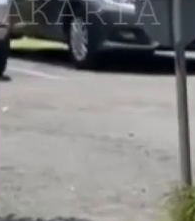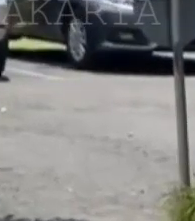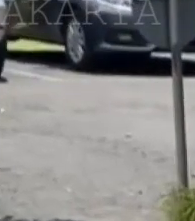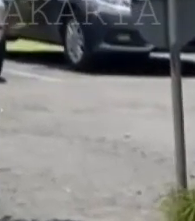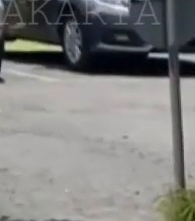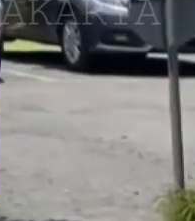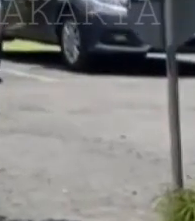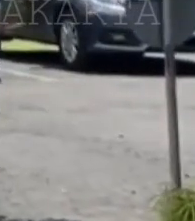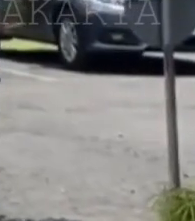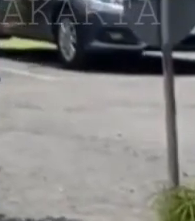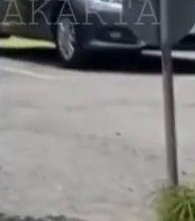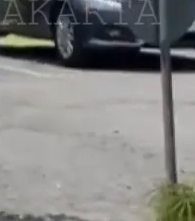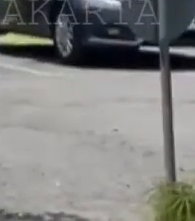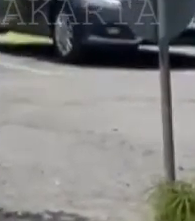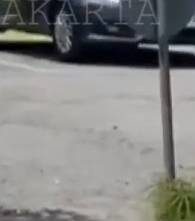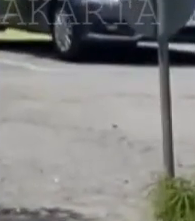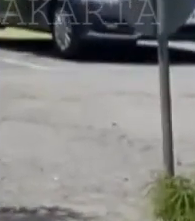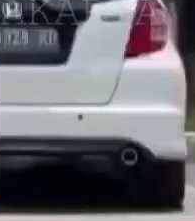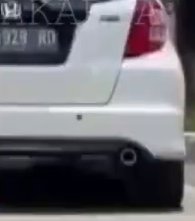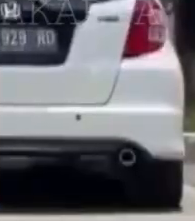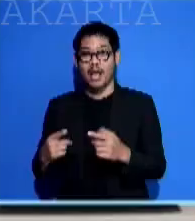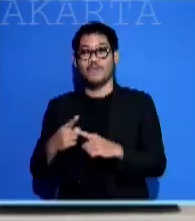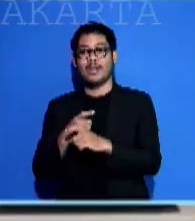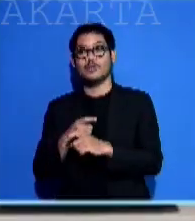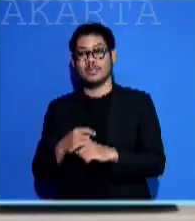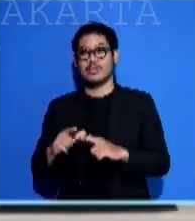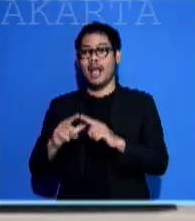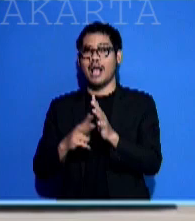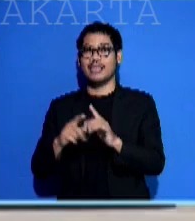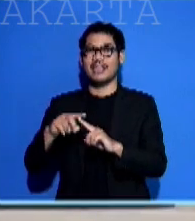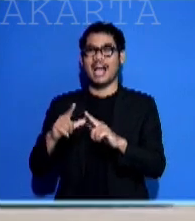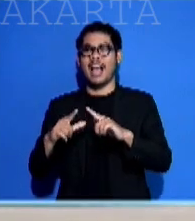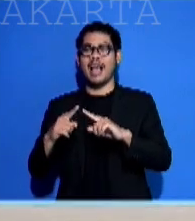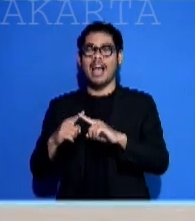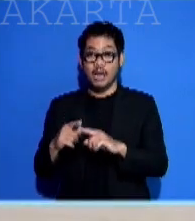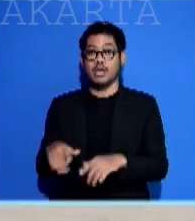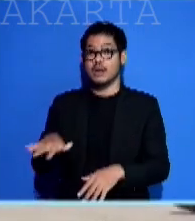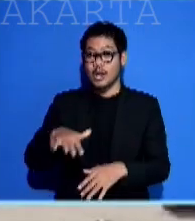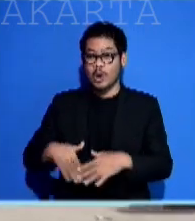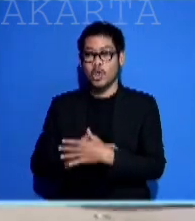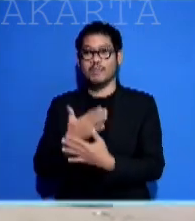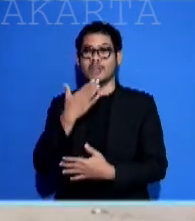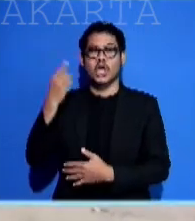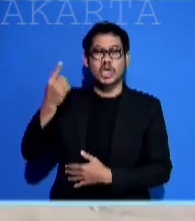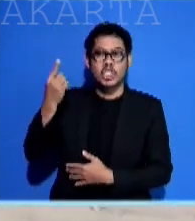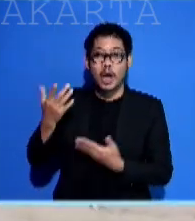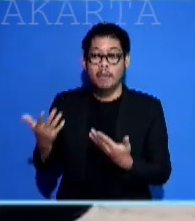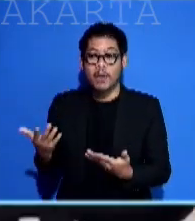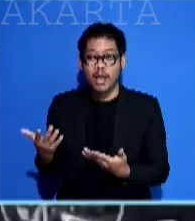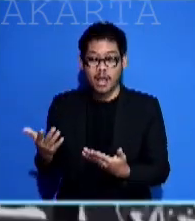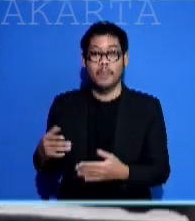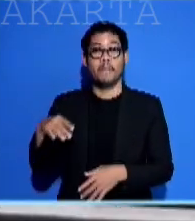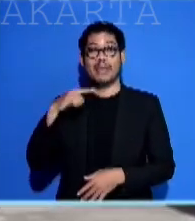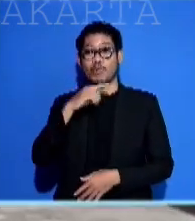brandu kasus munculnya virus antrak seakan sudah menjadi langganan bagi masyarakat di Kabupaten Gunung Kidul beberapa Pekan lalu kasus